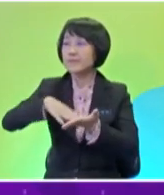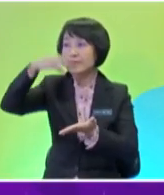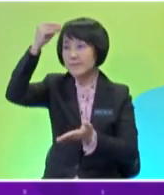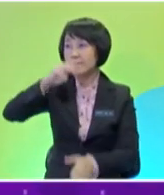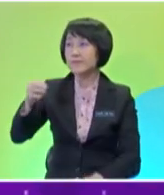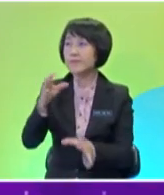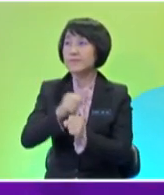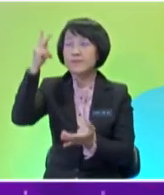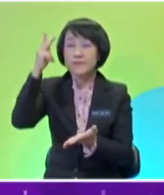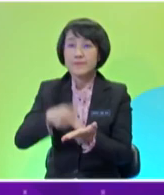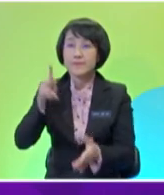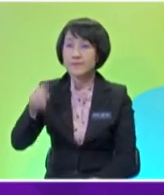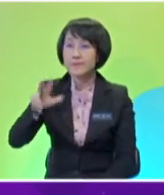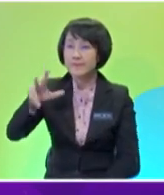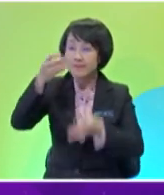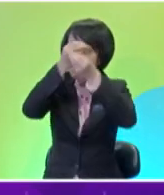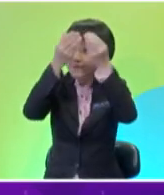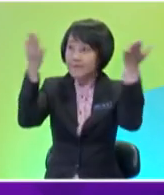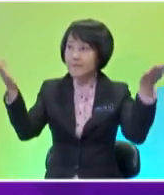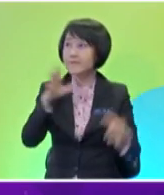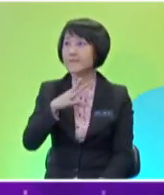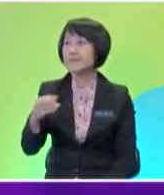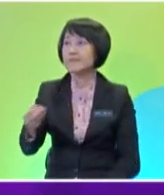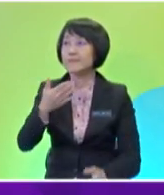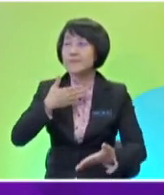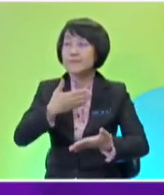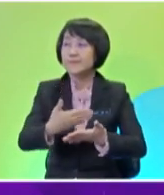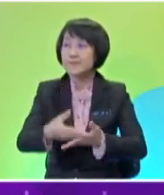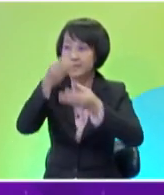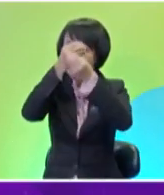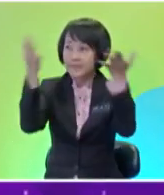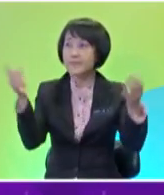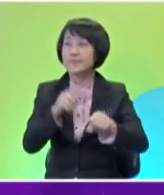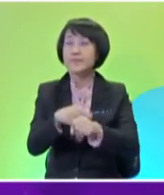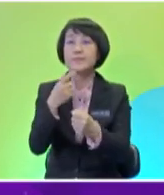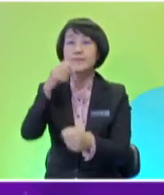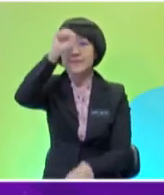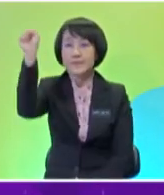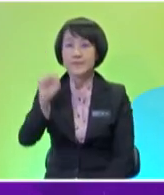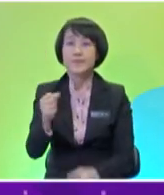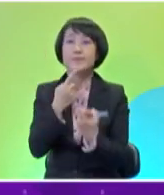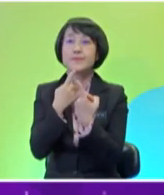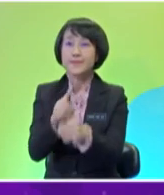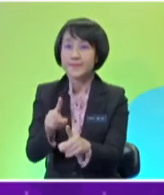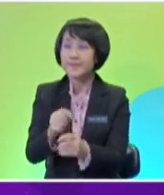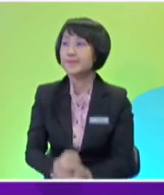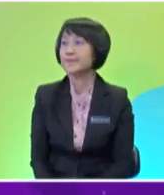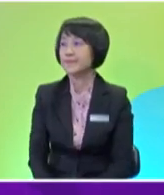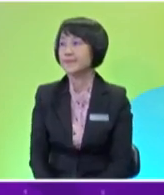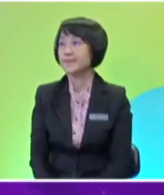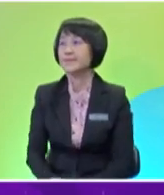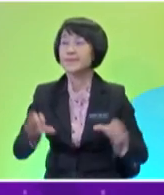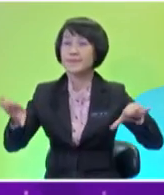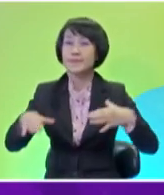mengenal pasti 3 maklumat dan menyampaikan maklumat semasa bersoal jawab kita akan melaksanakan